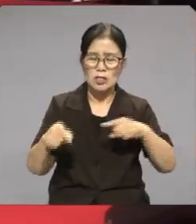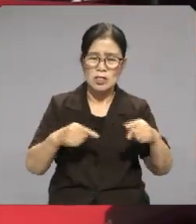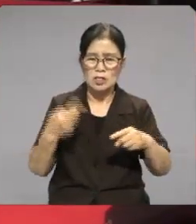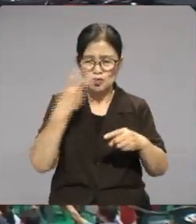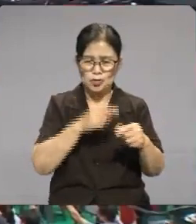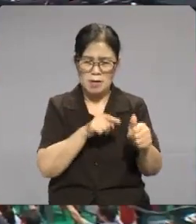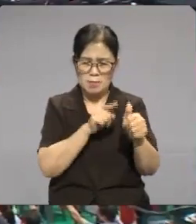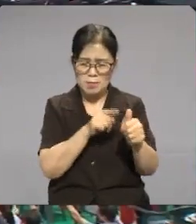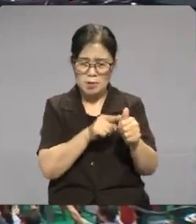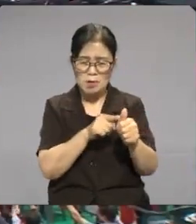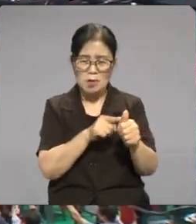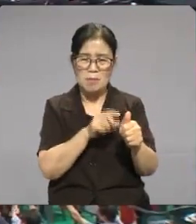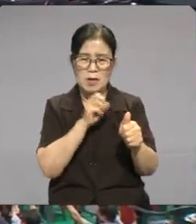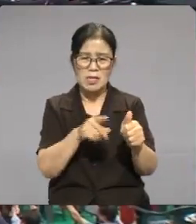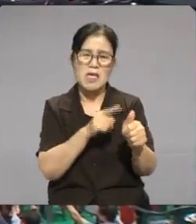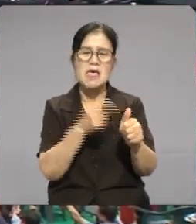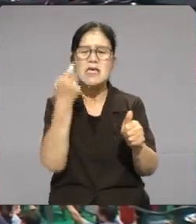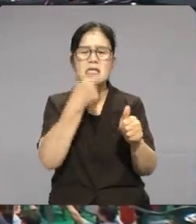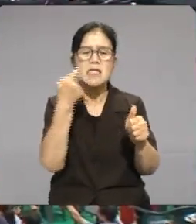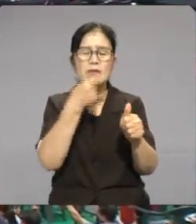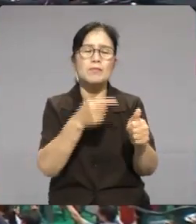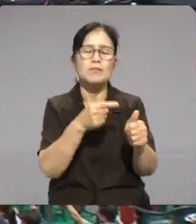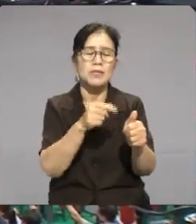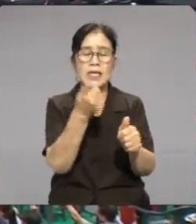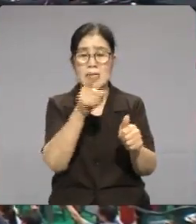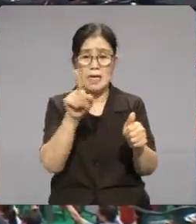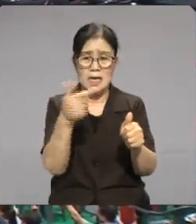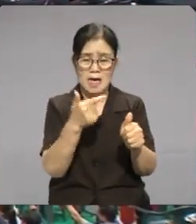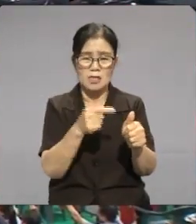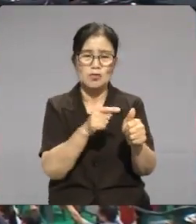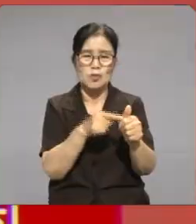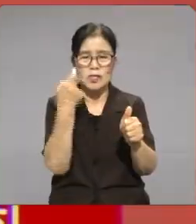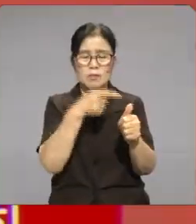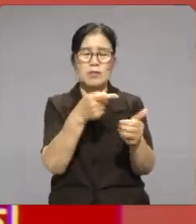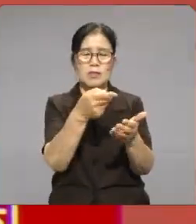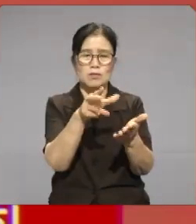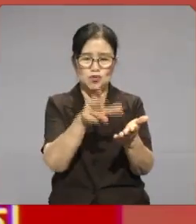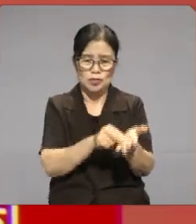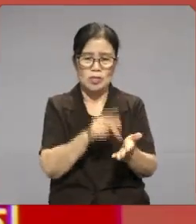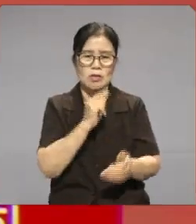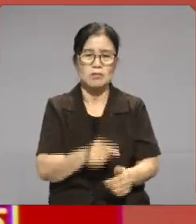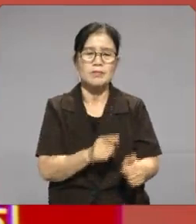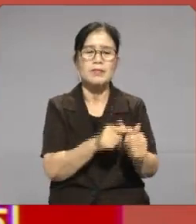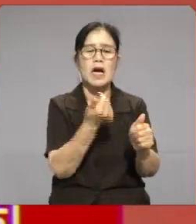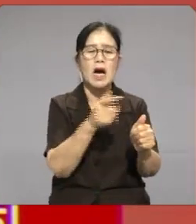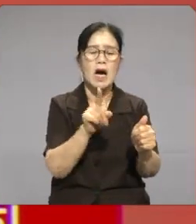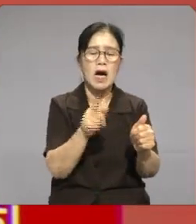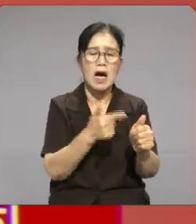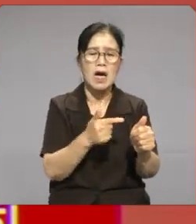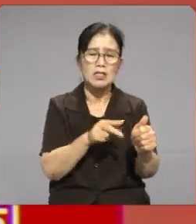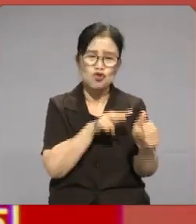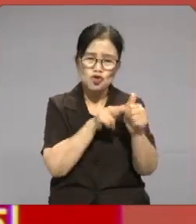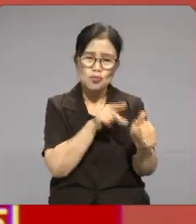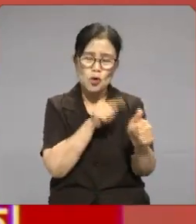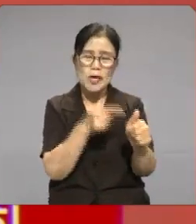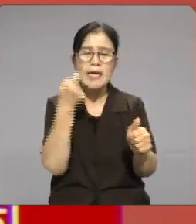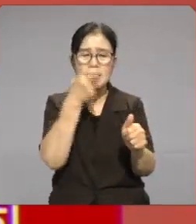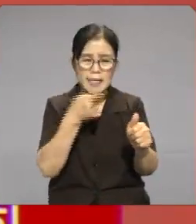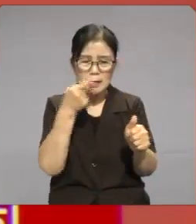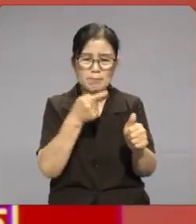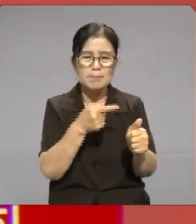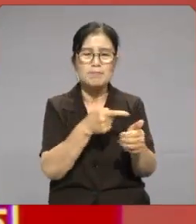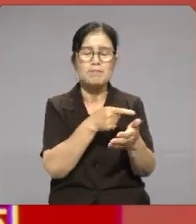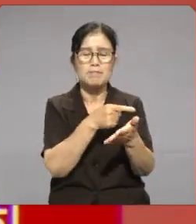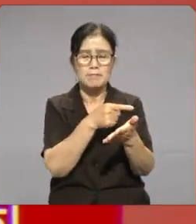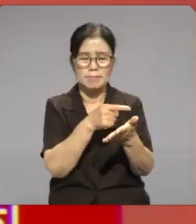던져버렸다며 한 후보의 입이 리스크라고 집중 공격했습니다. 한동훈 후보의 입